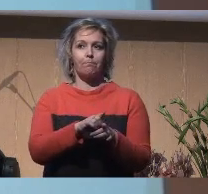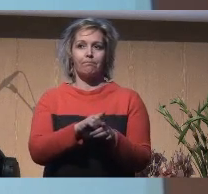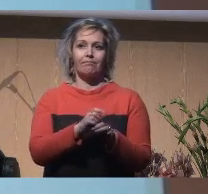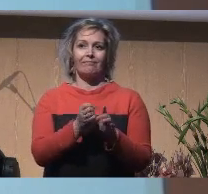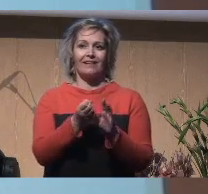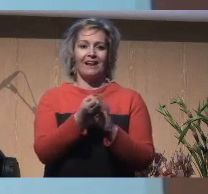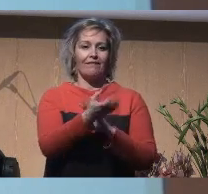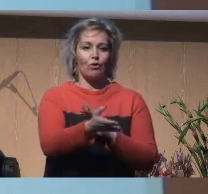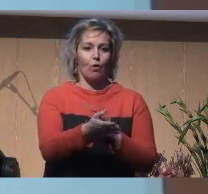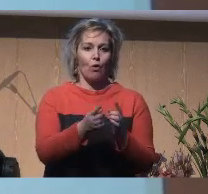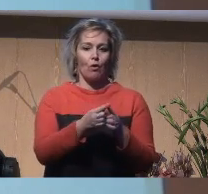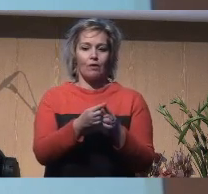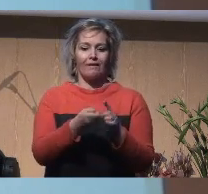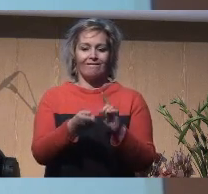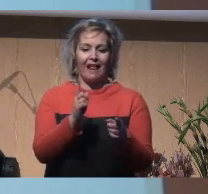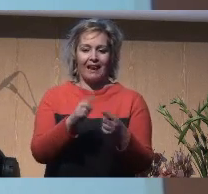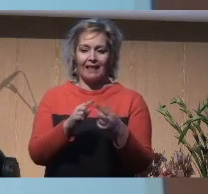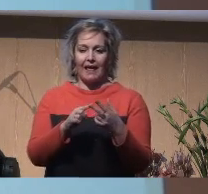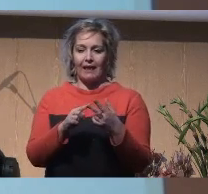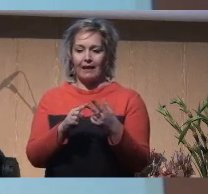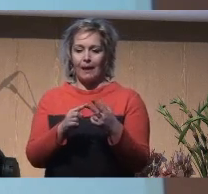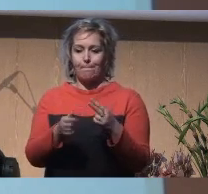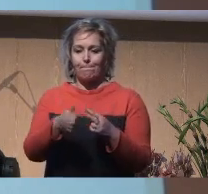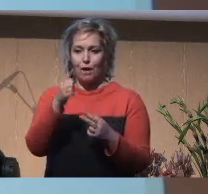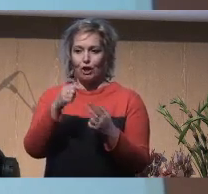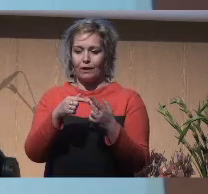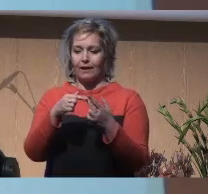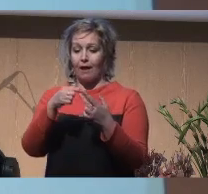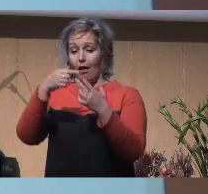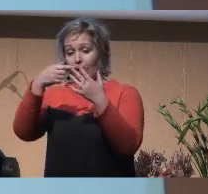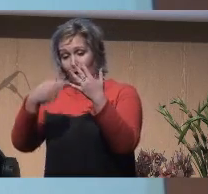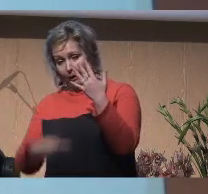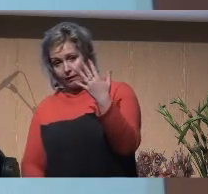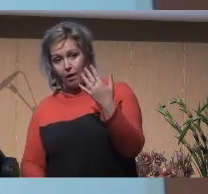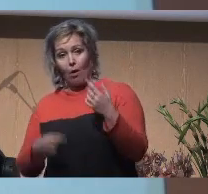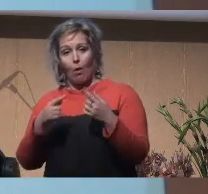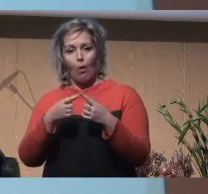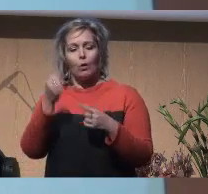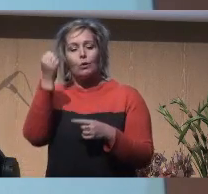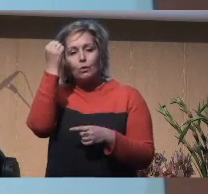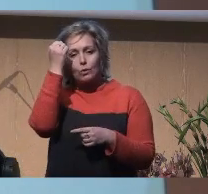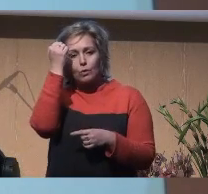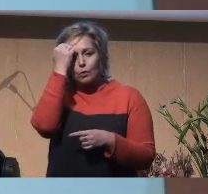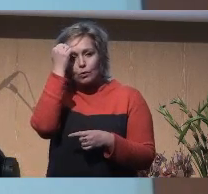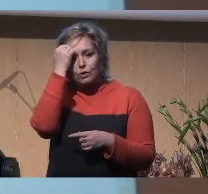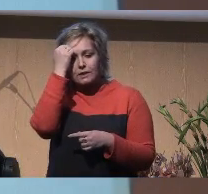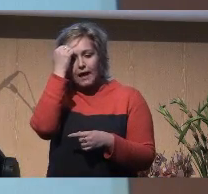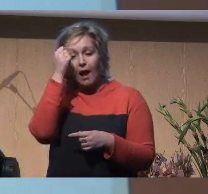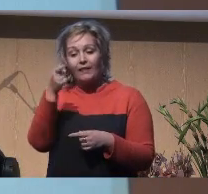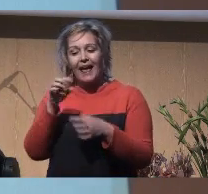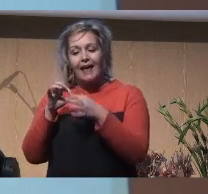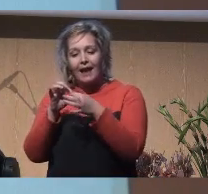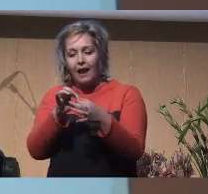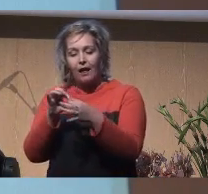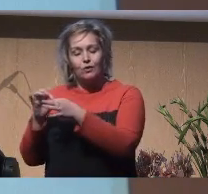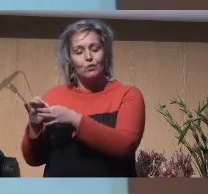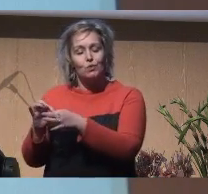premissleverandør, velger, myndig og så videre. Huske at det er i